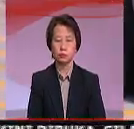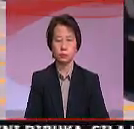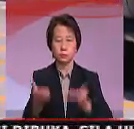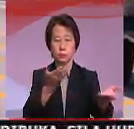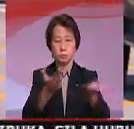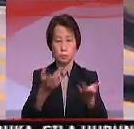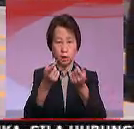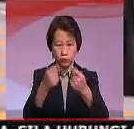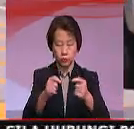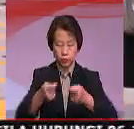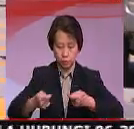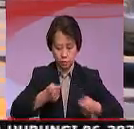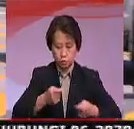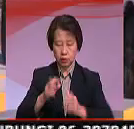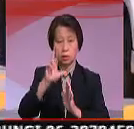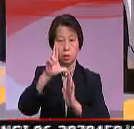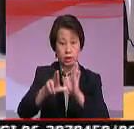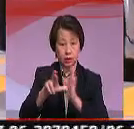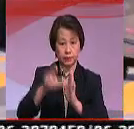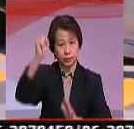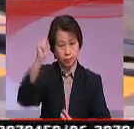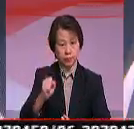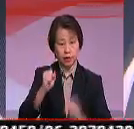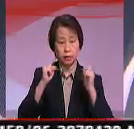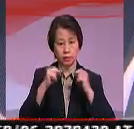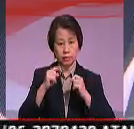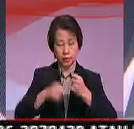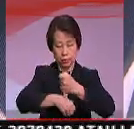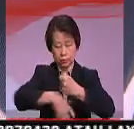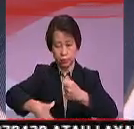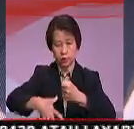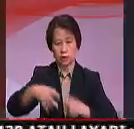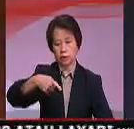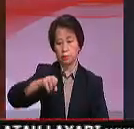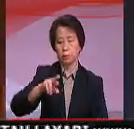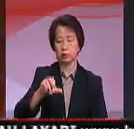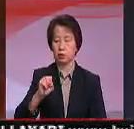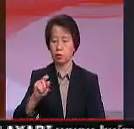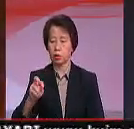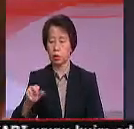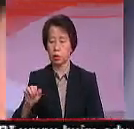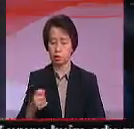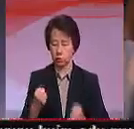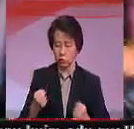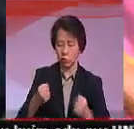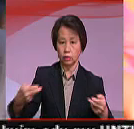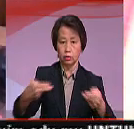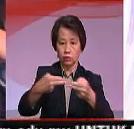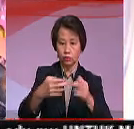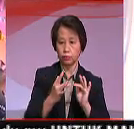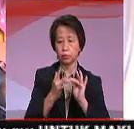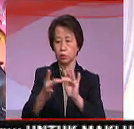Perkhidmatan percubaan ini dikendalikan Rapid Bus Niam Berhad, iaitu anak syarikat Prasarana Malaysia Berhad, bagi memantapkan hubungan